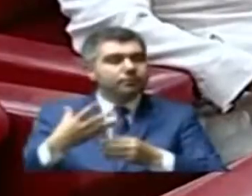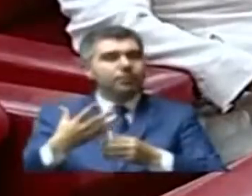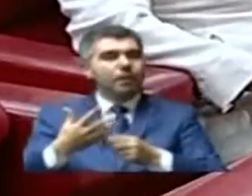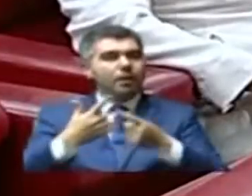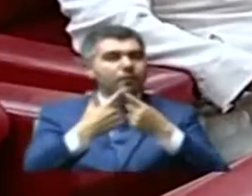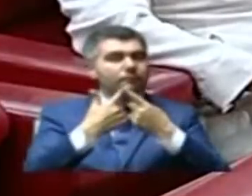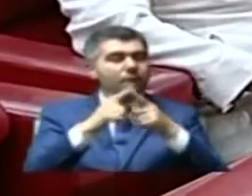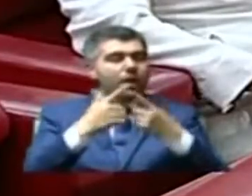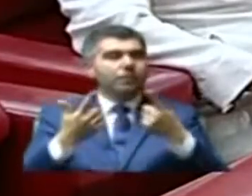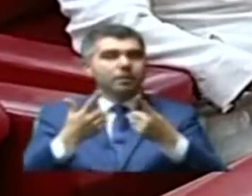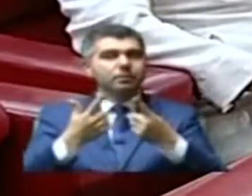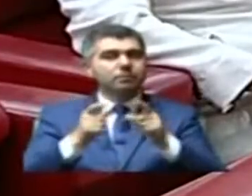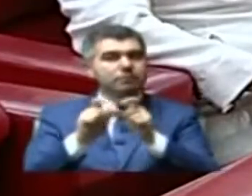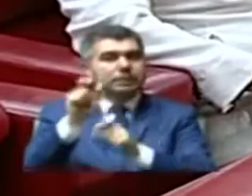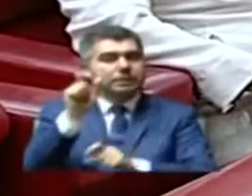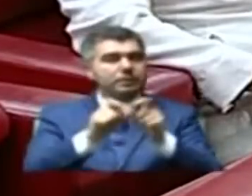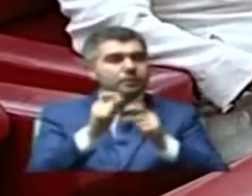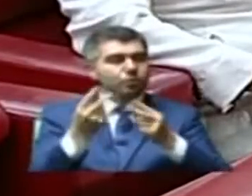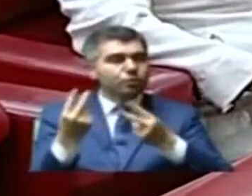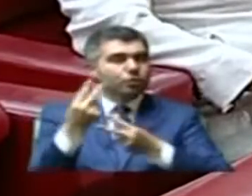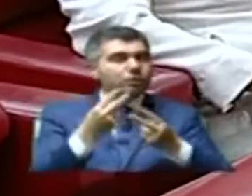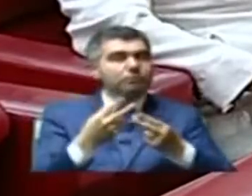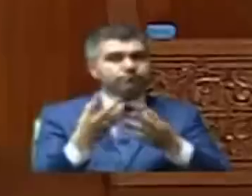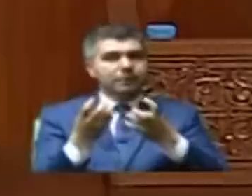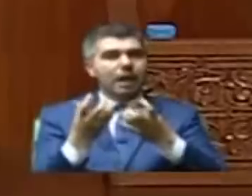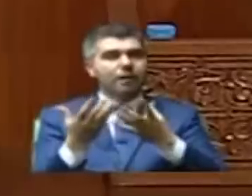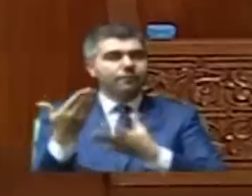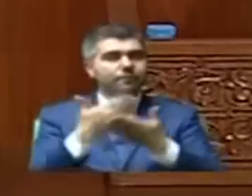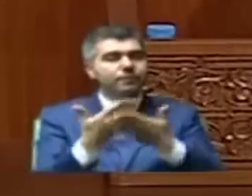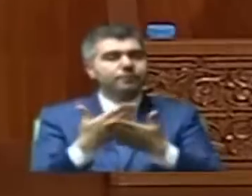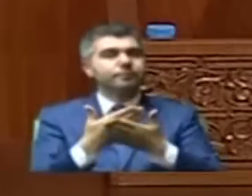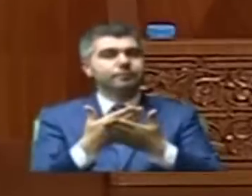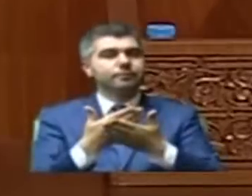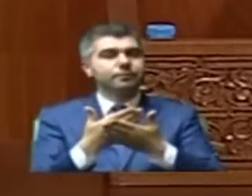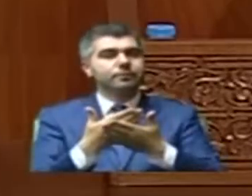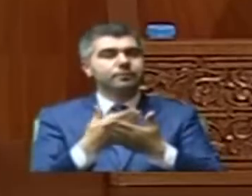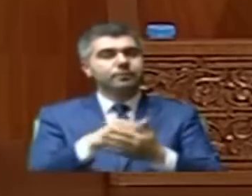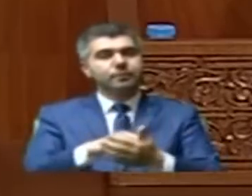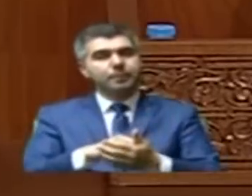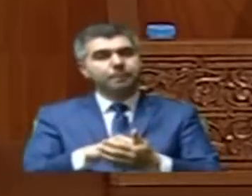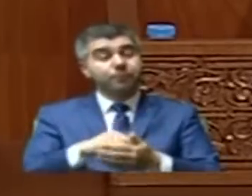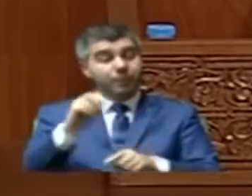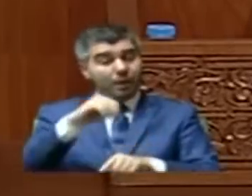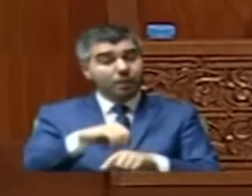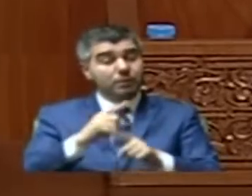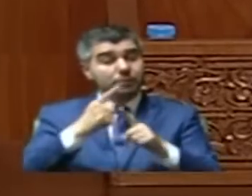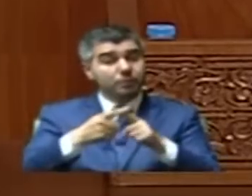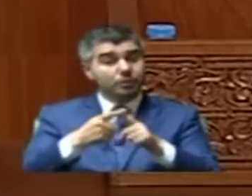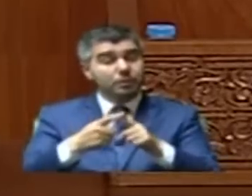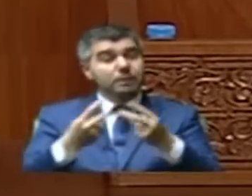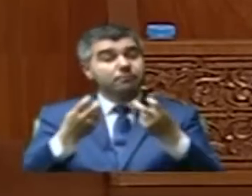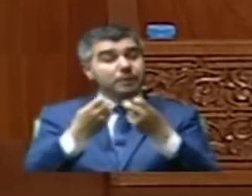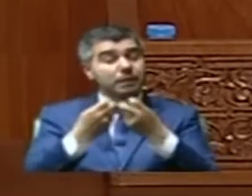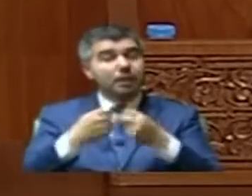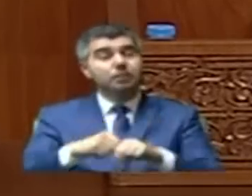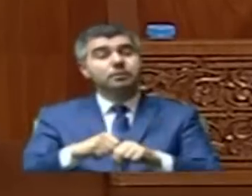جزء من الفرص كبير من الفرص نتيجه ان الالقائيه غير كافيه هذا هو الهدف من وايضا بغي نعطي مثال ديال